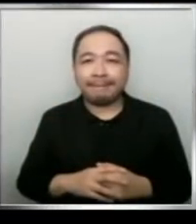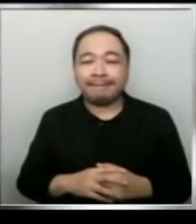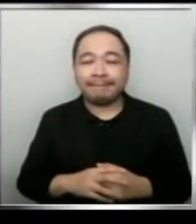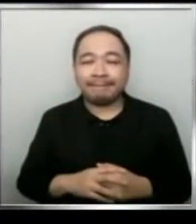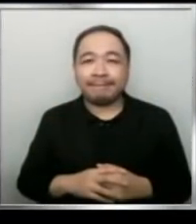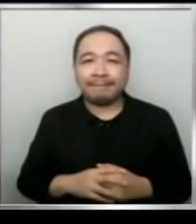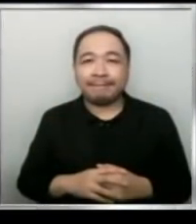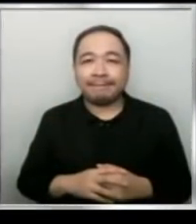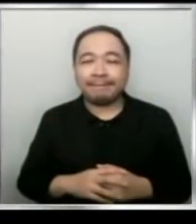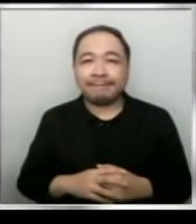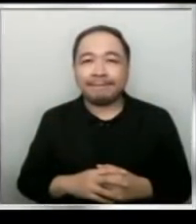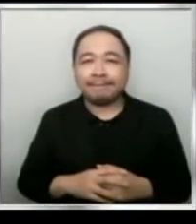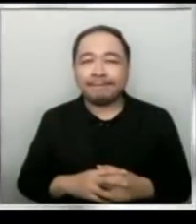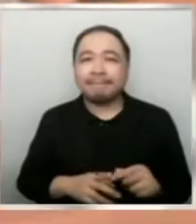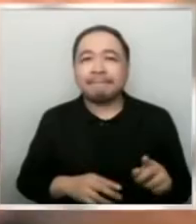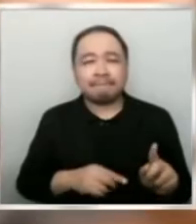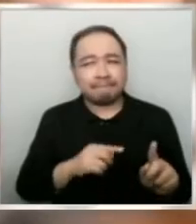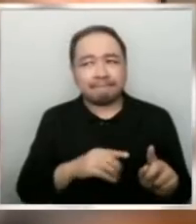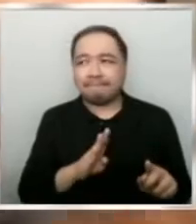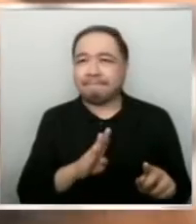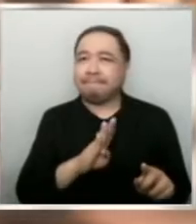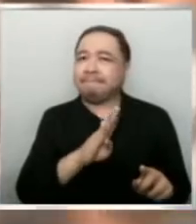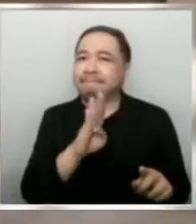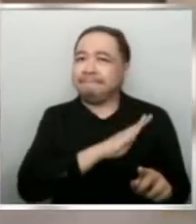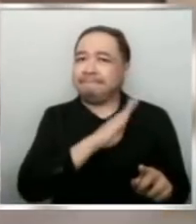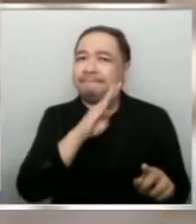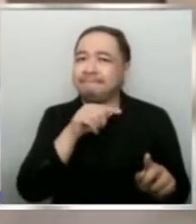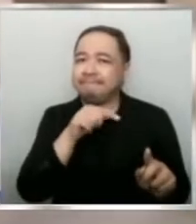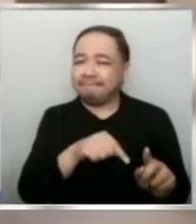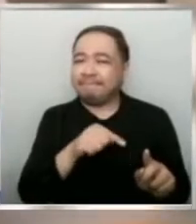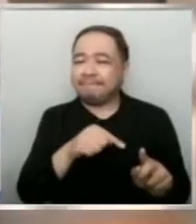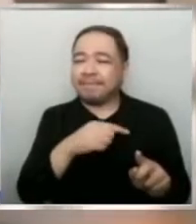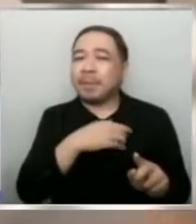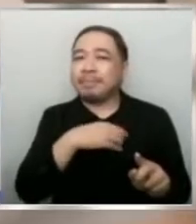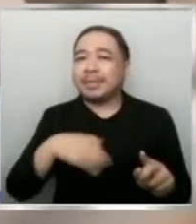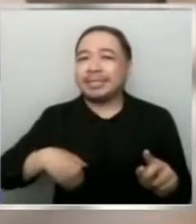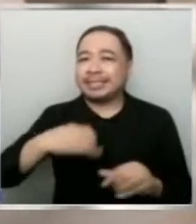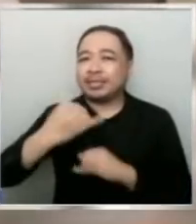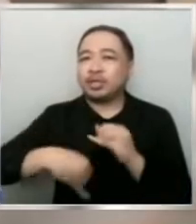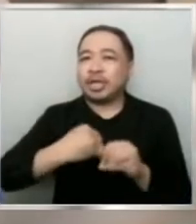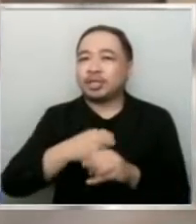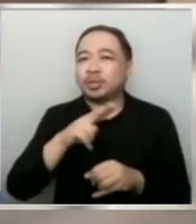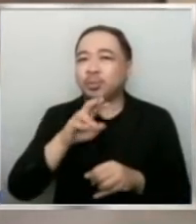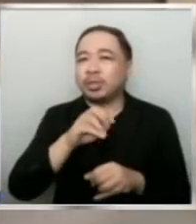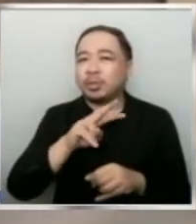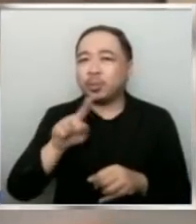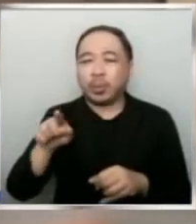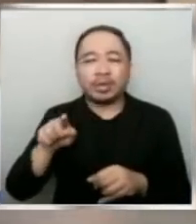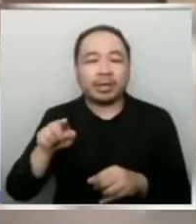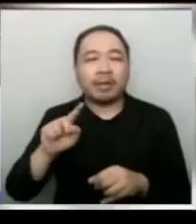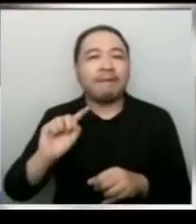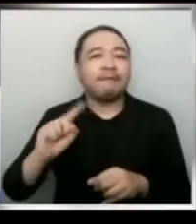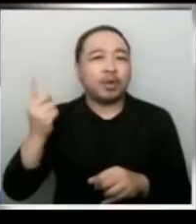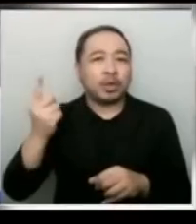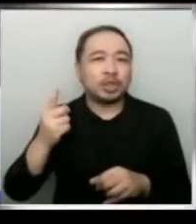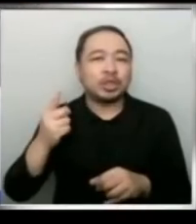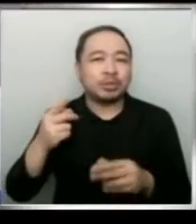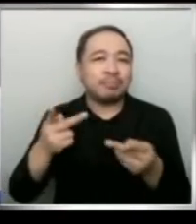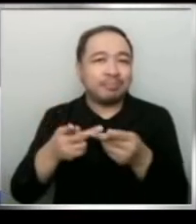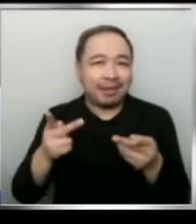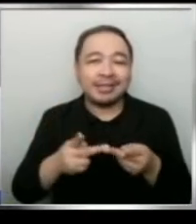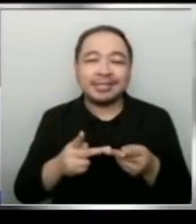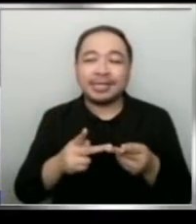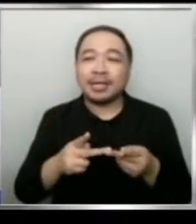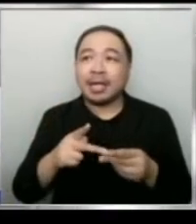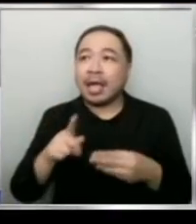Buong tapang na sinagot ni Miss Eco International 2021 First Runner-Up Kelley Day ang ilang issue tungkol sa kanya sa online segment